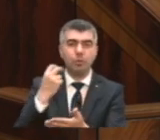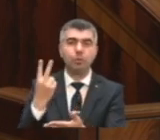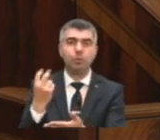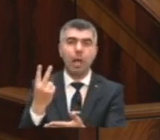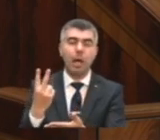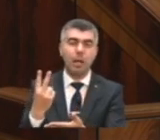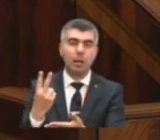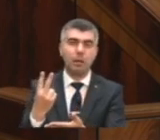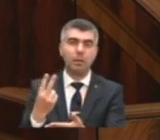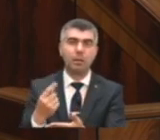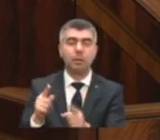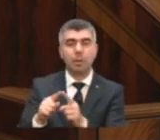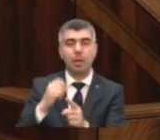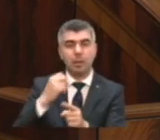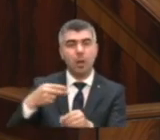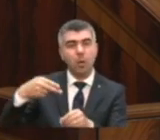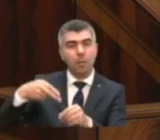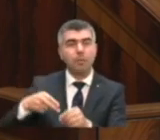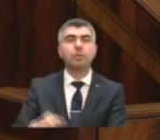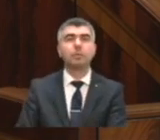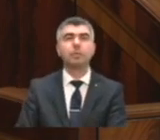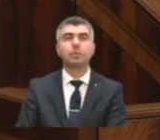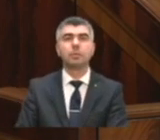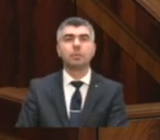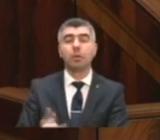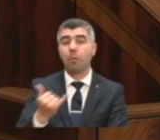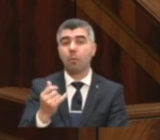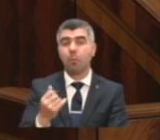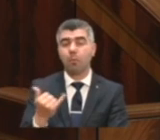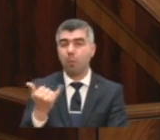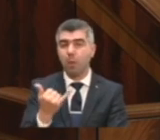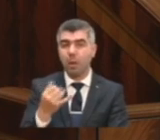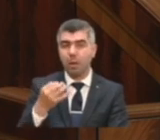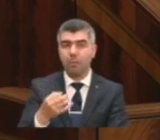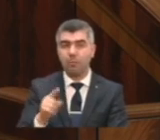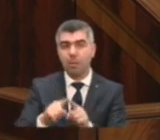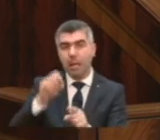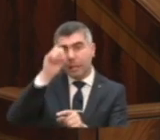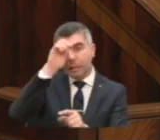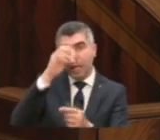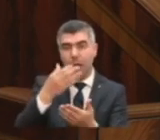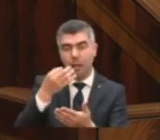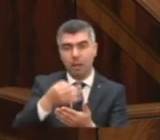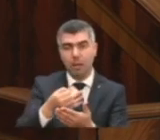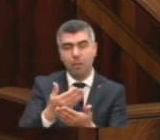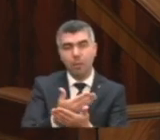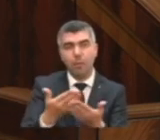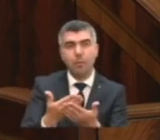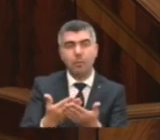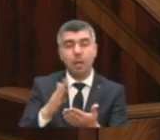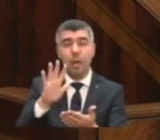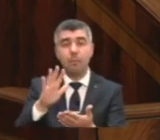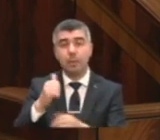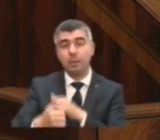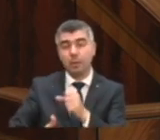المخزون الاستراتيجي. وكاينه النقطة الثانية هي ديال النجاعة الطاقية. النجاعة الطاقية رغم مرور 5 سنوات